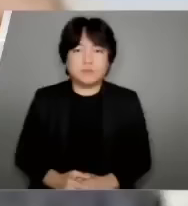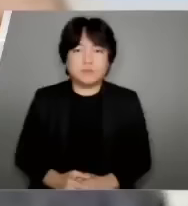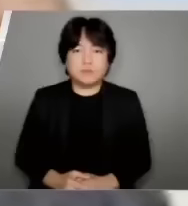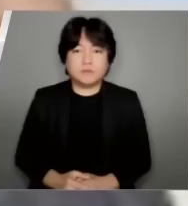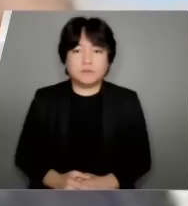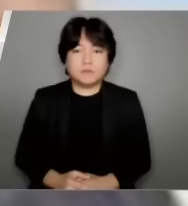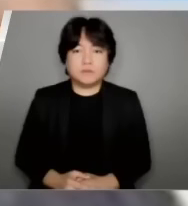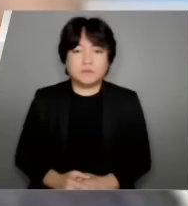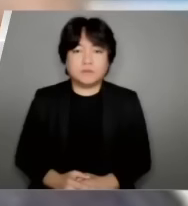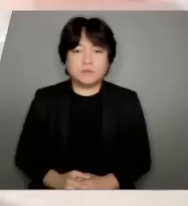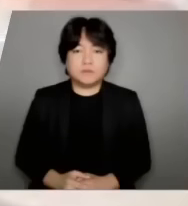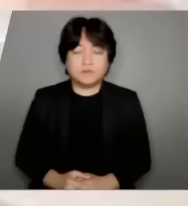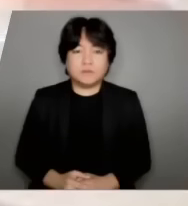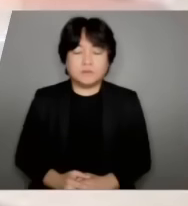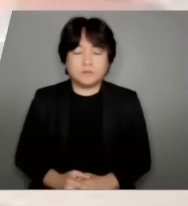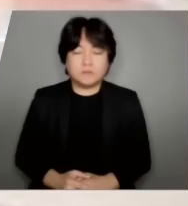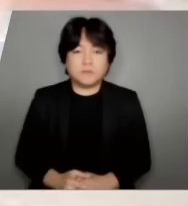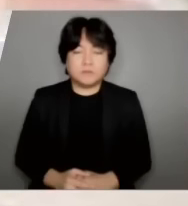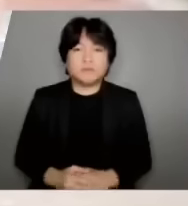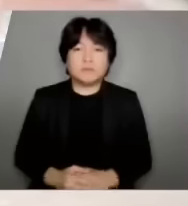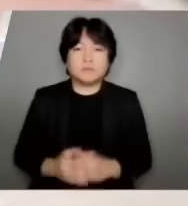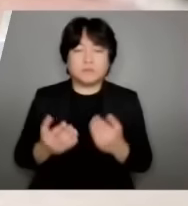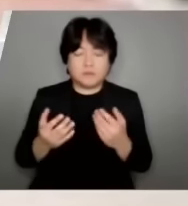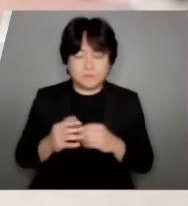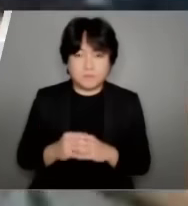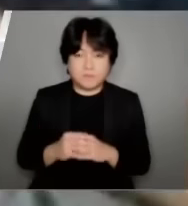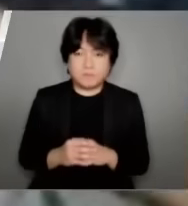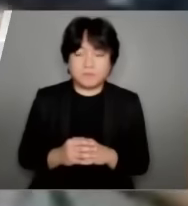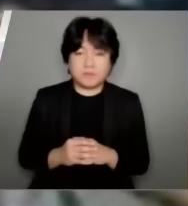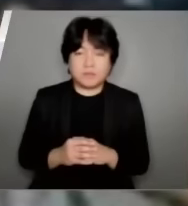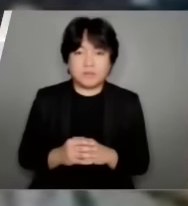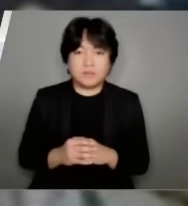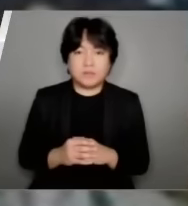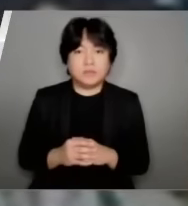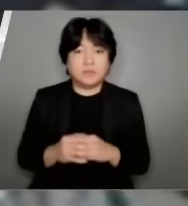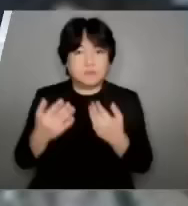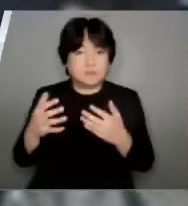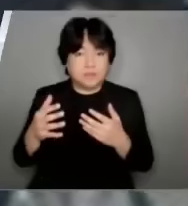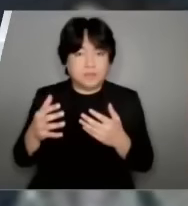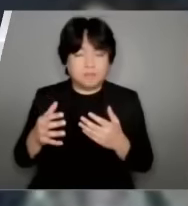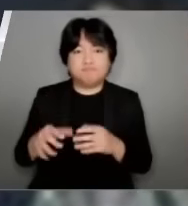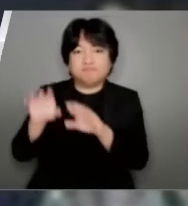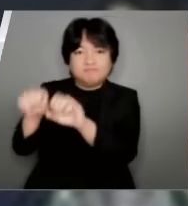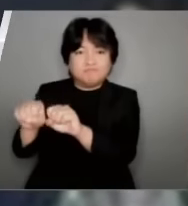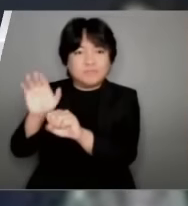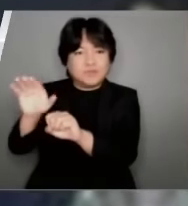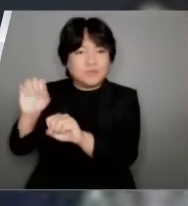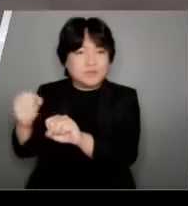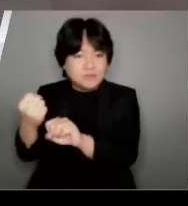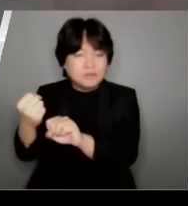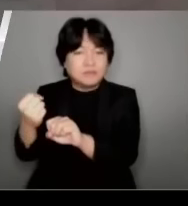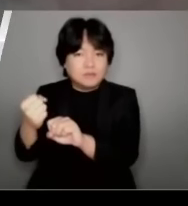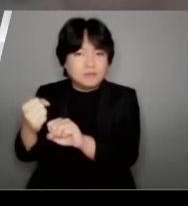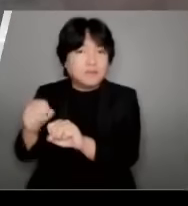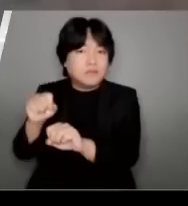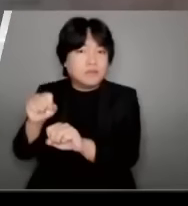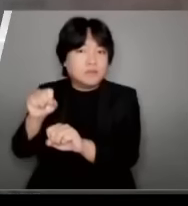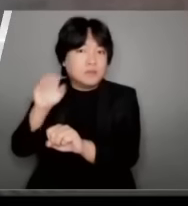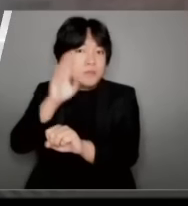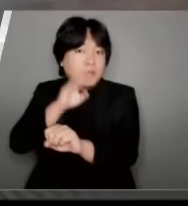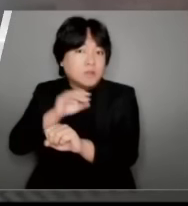sana sila papuntang Singapore. Sa kuwang ito, dinala na sa tanggapan ng Indonesian Immigration ang dalawa para maproseso. Kita ang